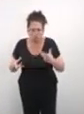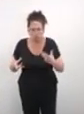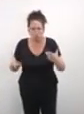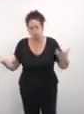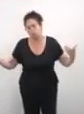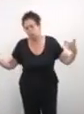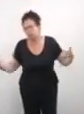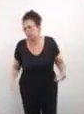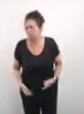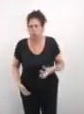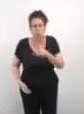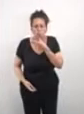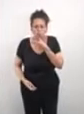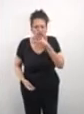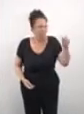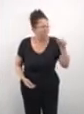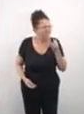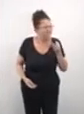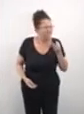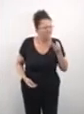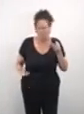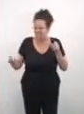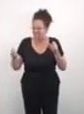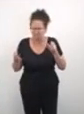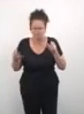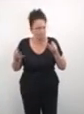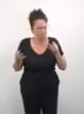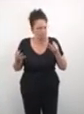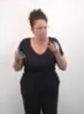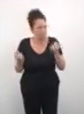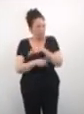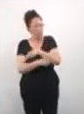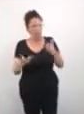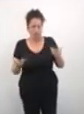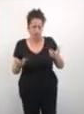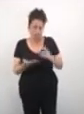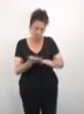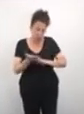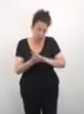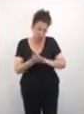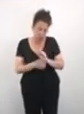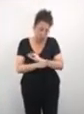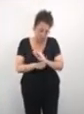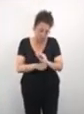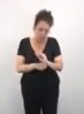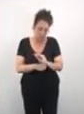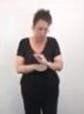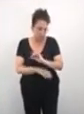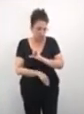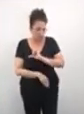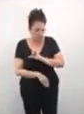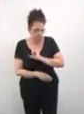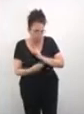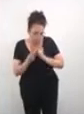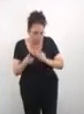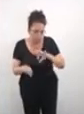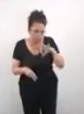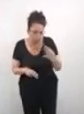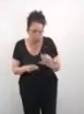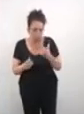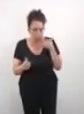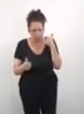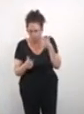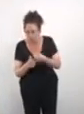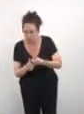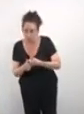de temps en temps dans cette assemblée. Sécurité publique, les enquêtes sur le cambriolage, etc., les dépôts de plaintes, tout